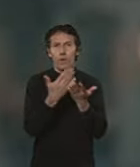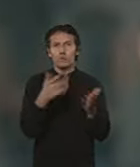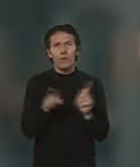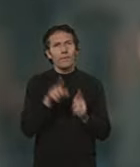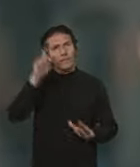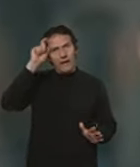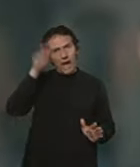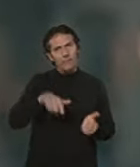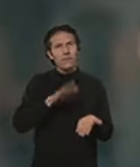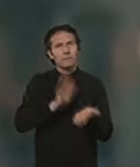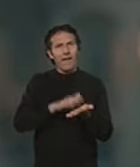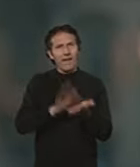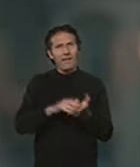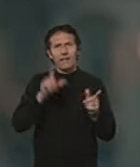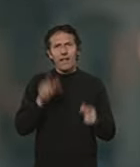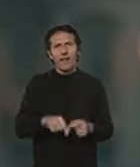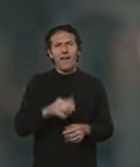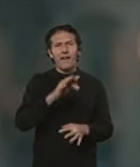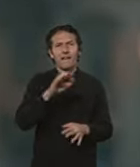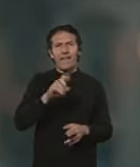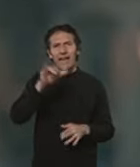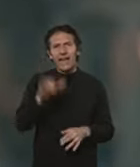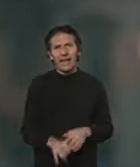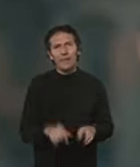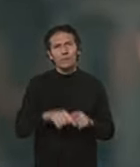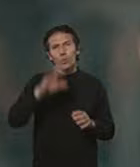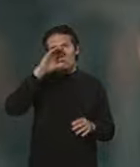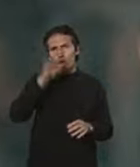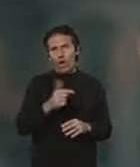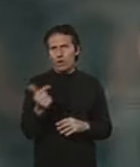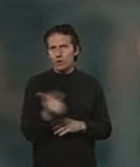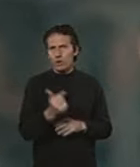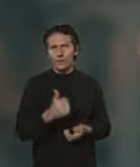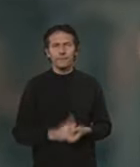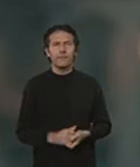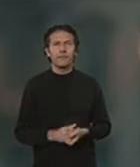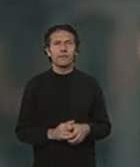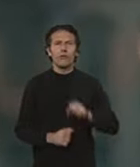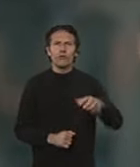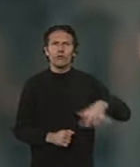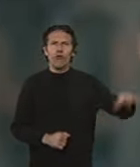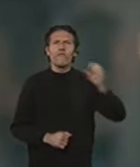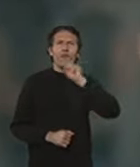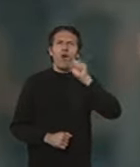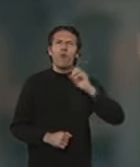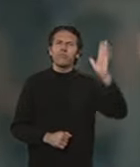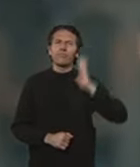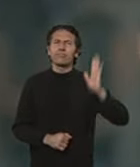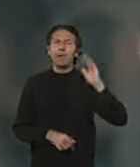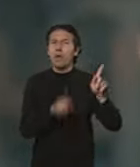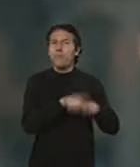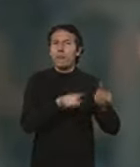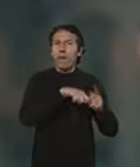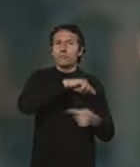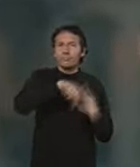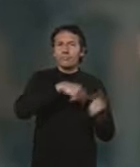République du Mérite celle de Jules Ferry celle du général de Gaulle face à une gauche rattrapée par ces vieux démon une